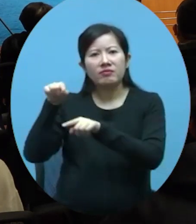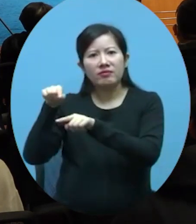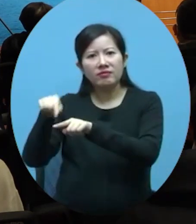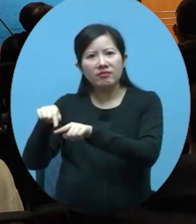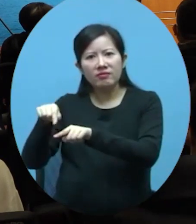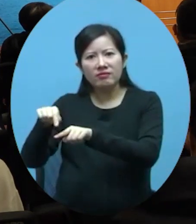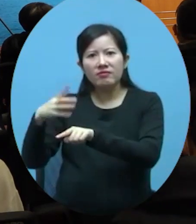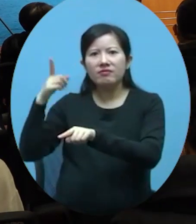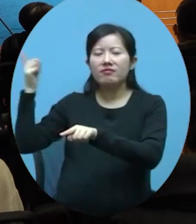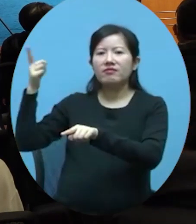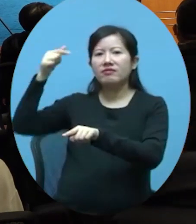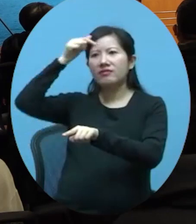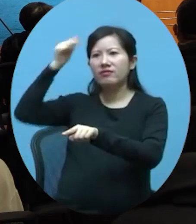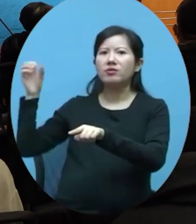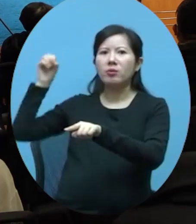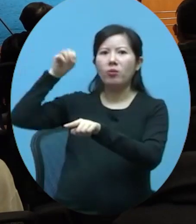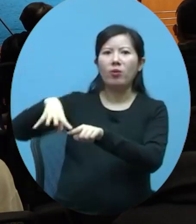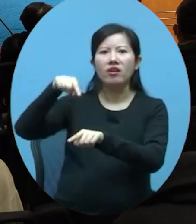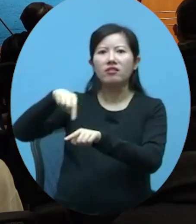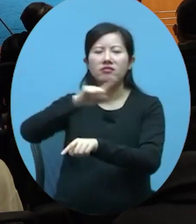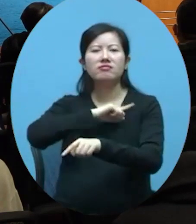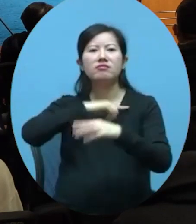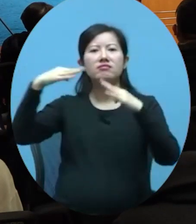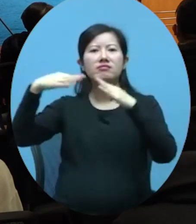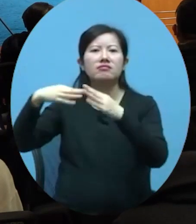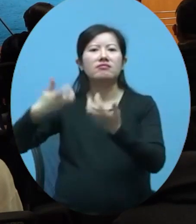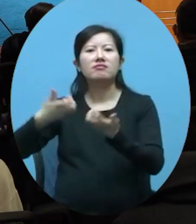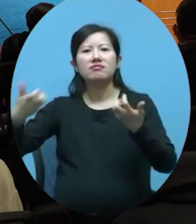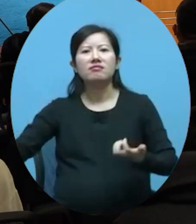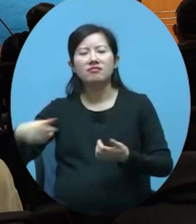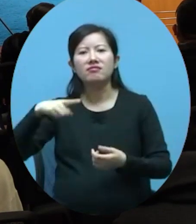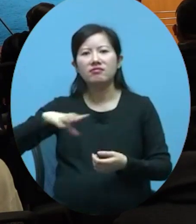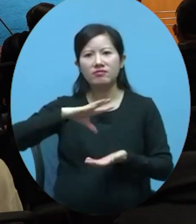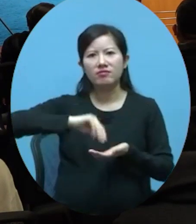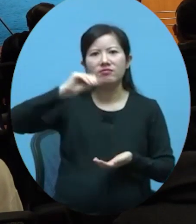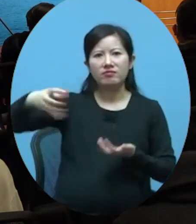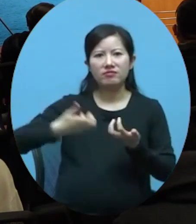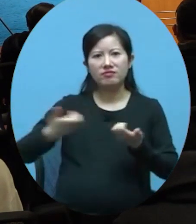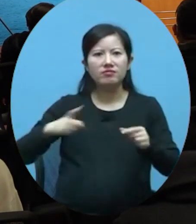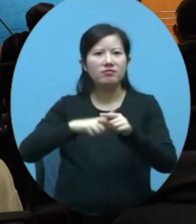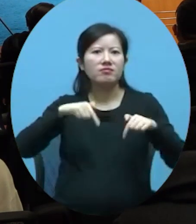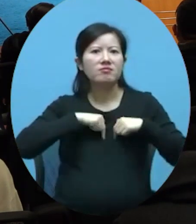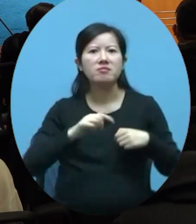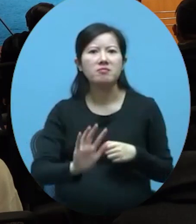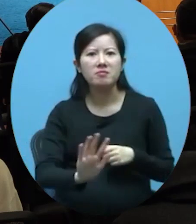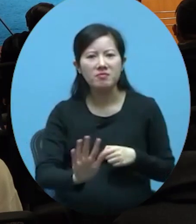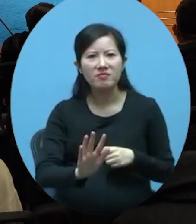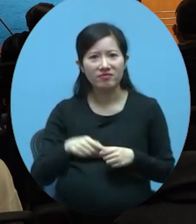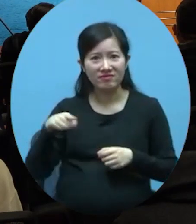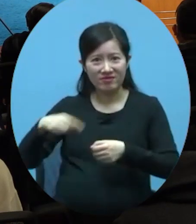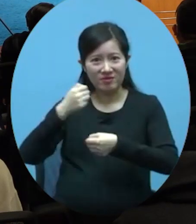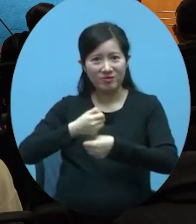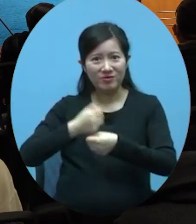处方就叫他留在家居隔离就可以了就不用进入检疫中心就是想问这个做法是不是